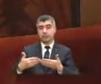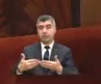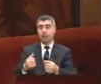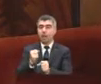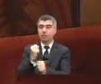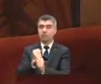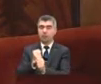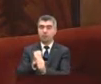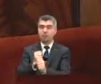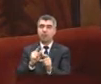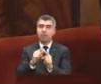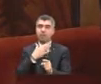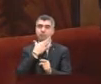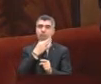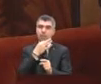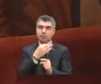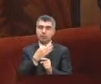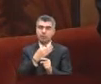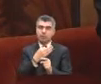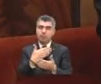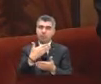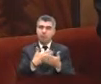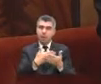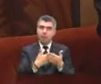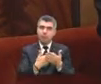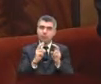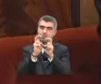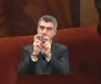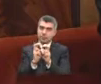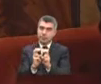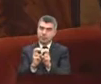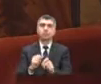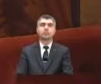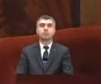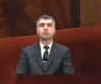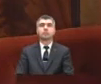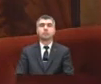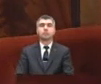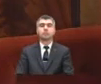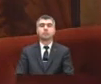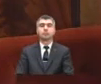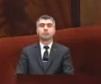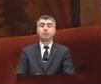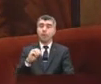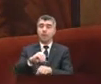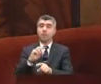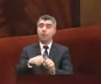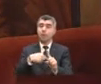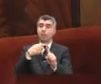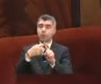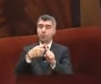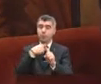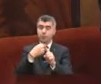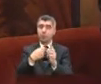باش نبسطوا هاد المساطر في قدر الإمكان. نبغي أيضا نواه بواحد المشروع